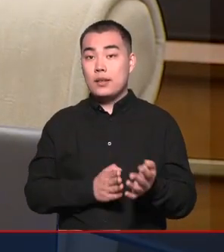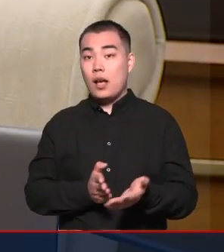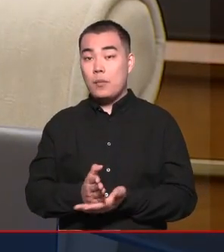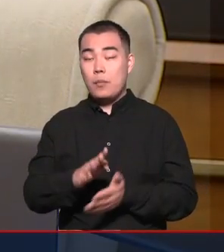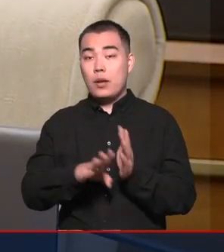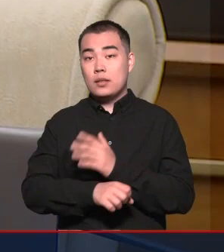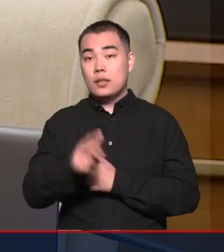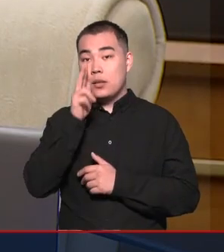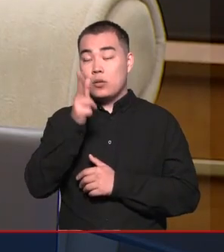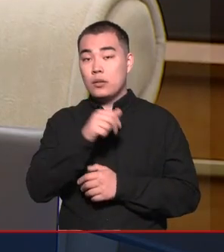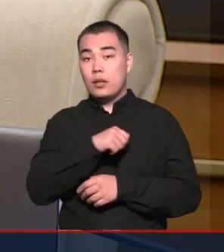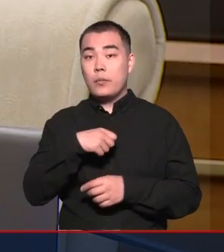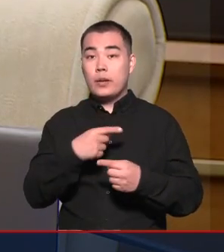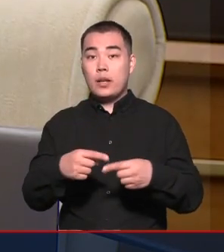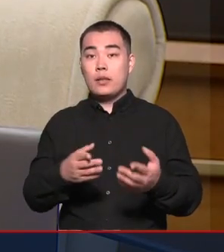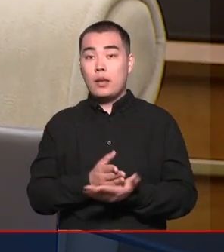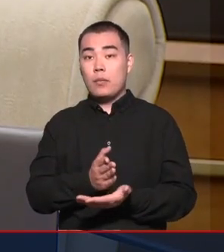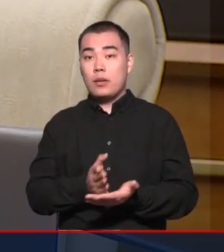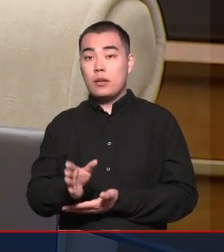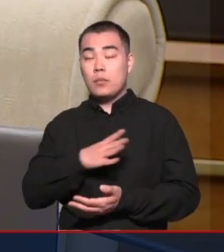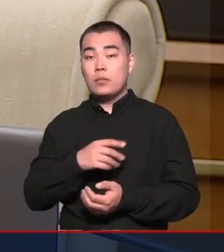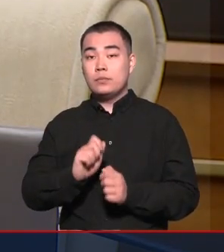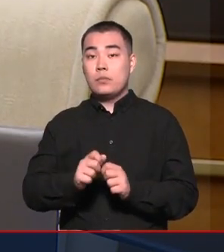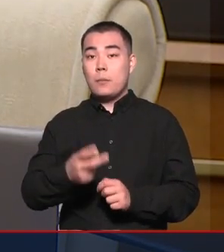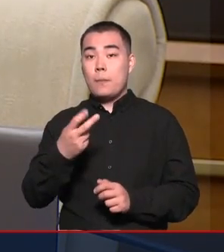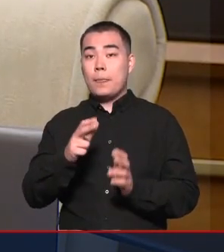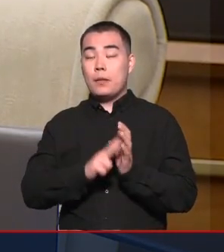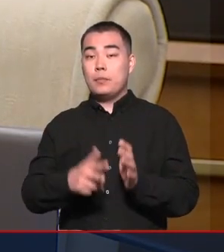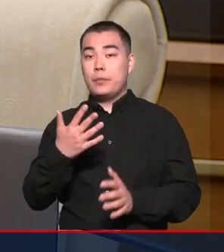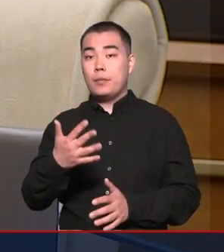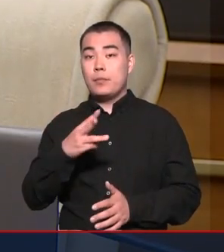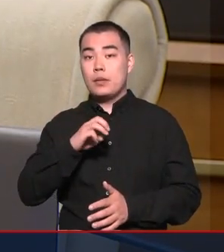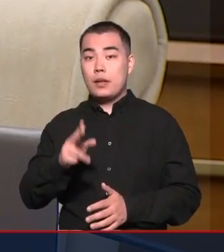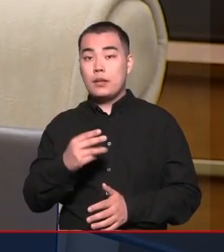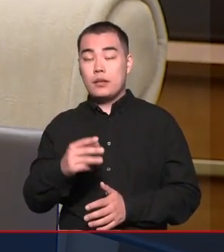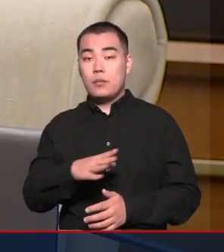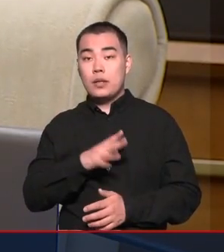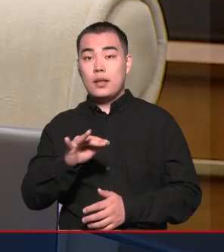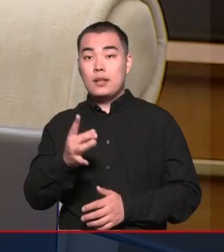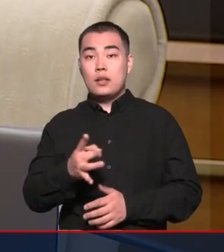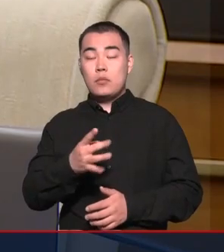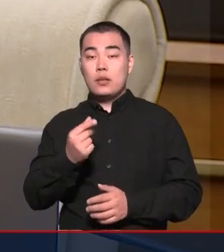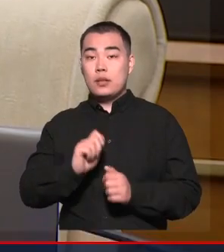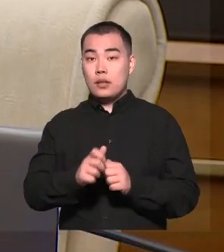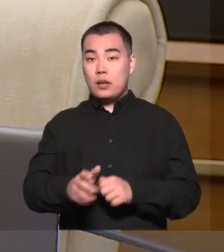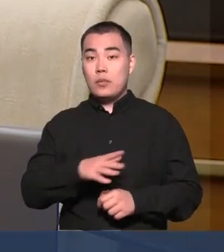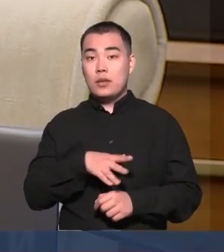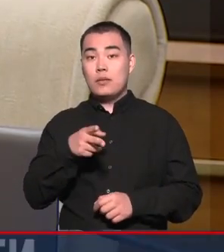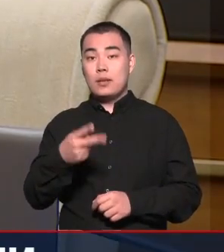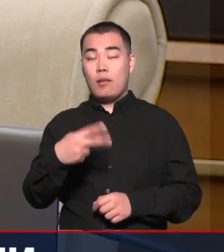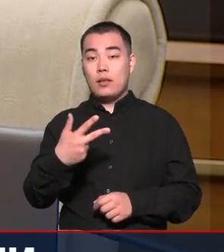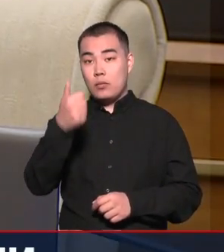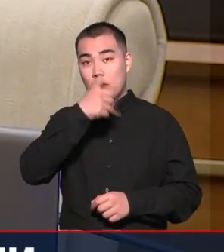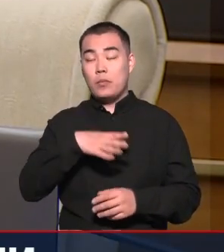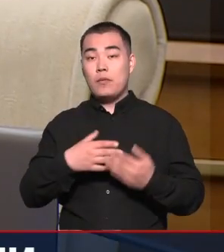За последние три года из разных источников было выделено 285 миллиардов тенге из республиканского бюджета. В 2023 году